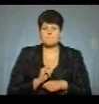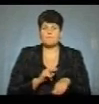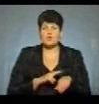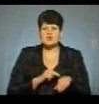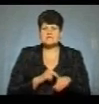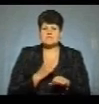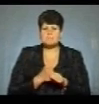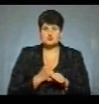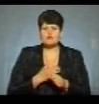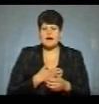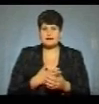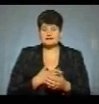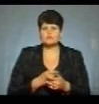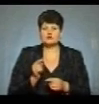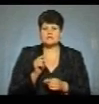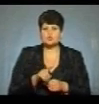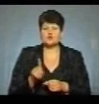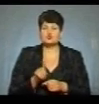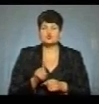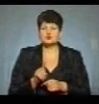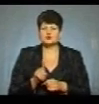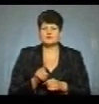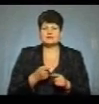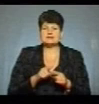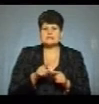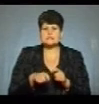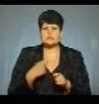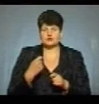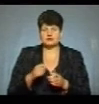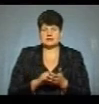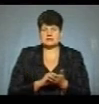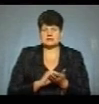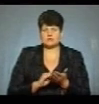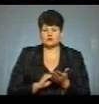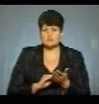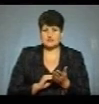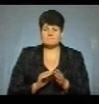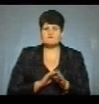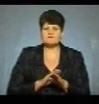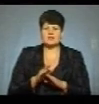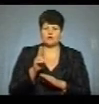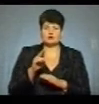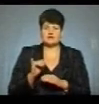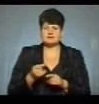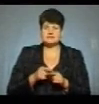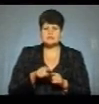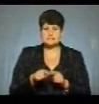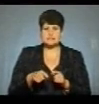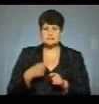поліція працює активно для того, щоб ці злочини задокументувати. Виконавці цих